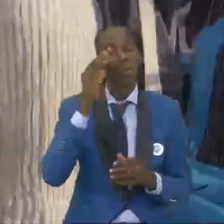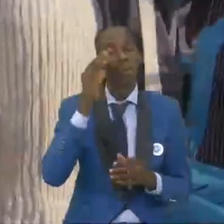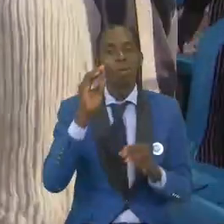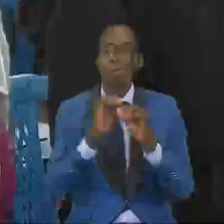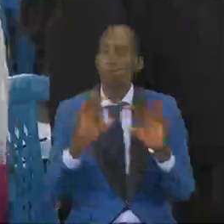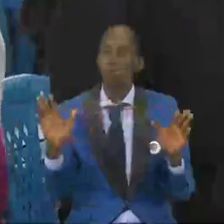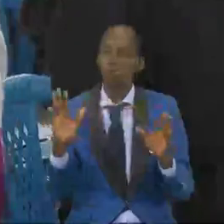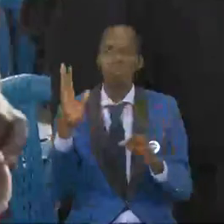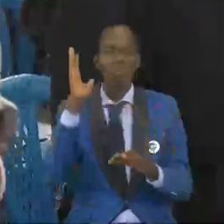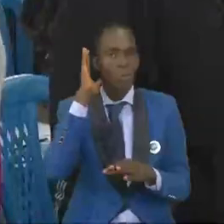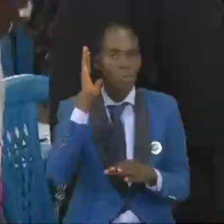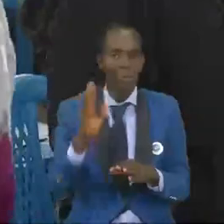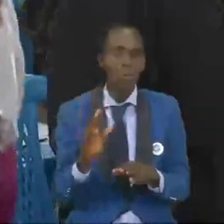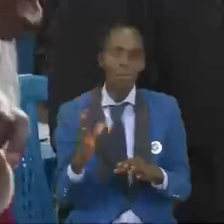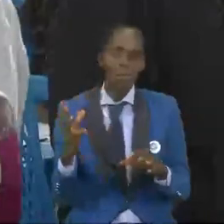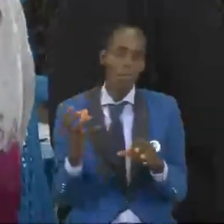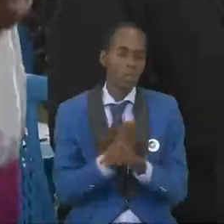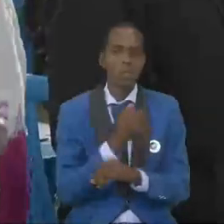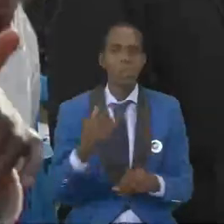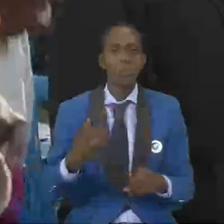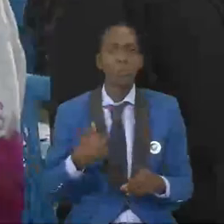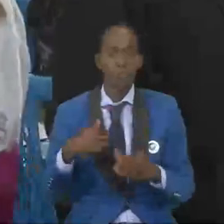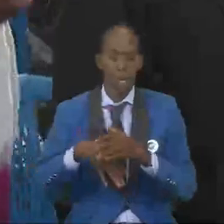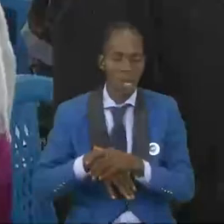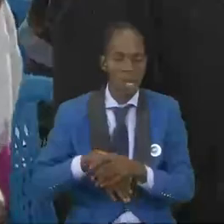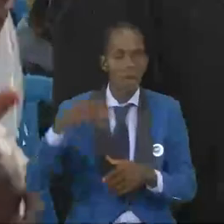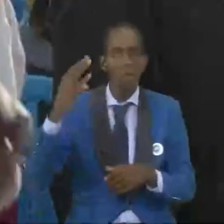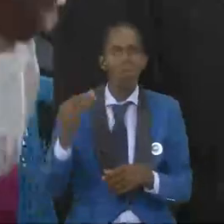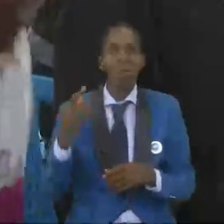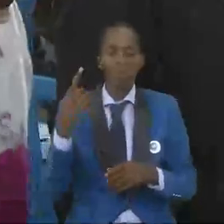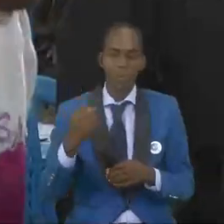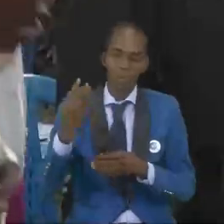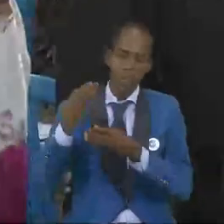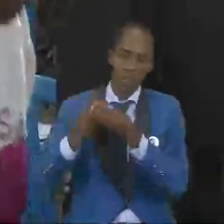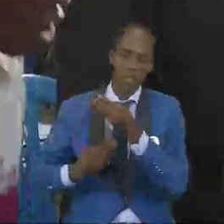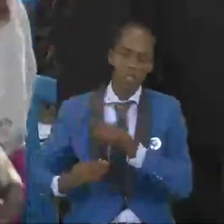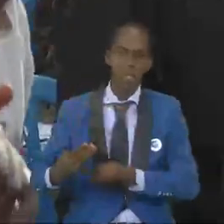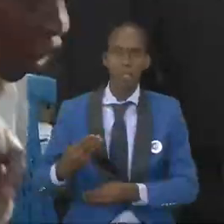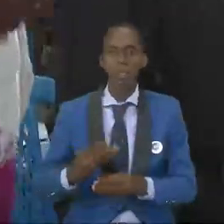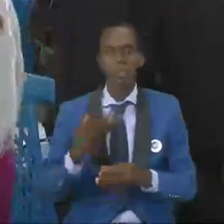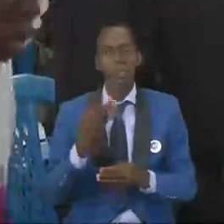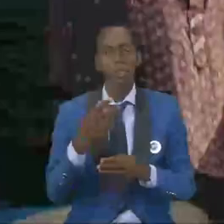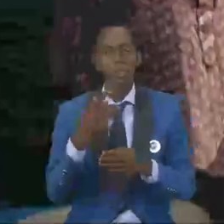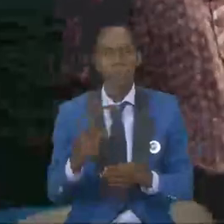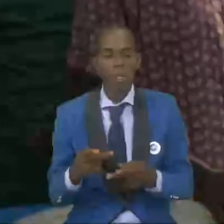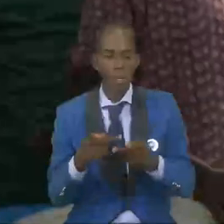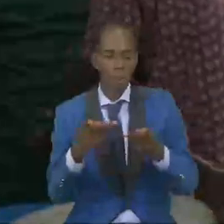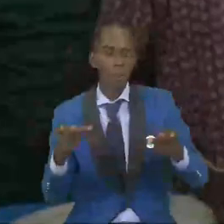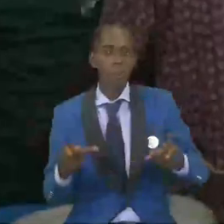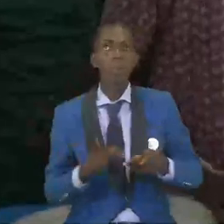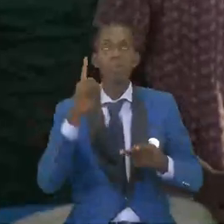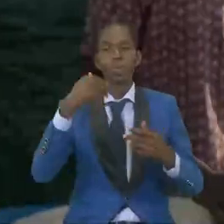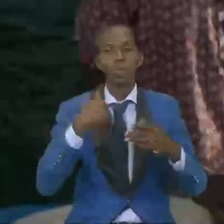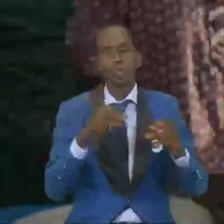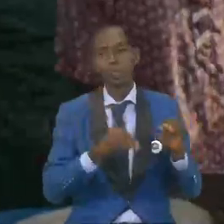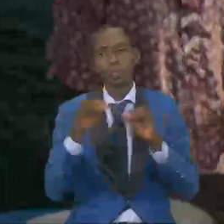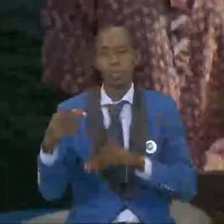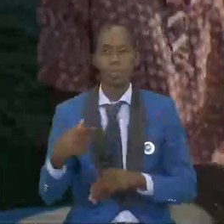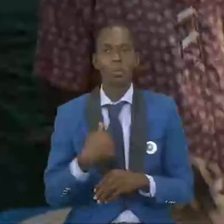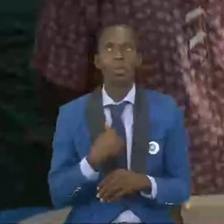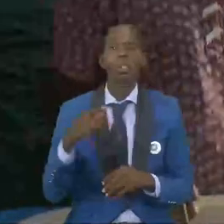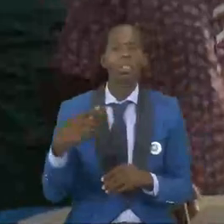Je sais que tu es à moi. Je sais. Rien ne me chassera de